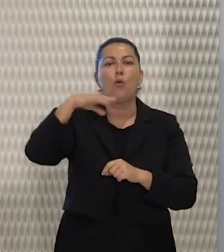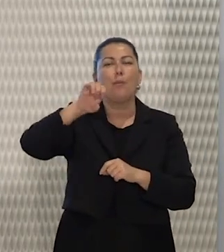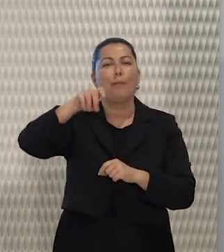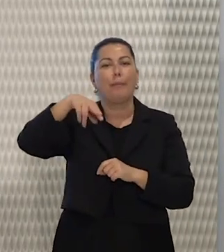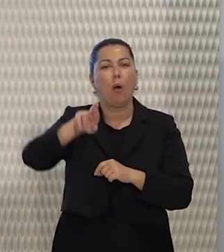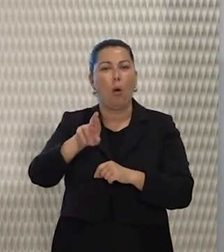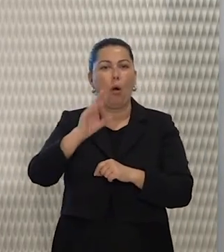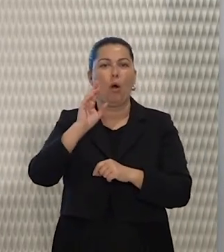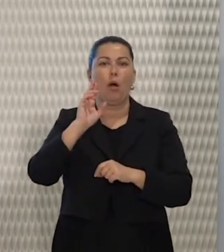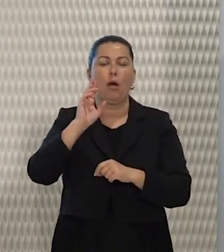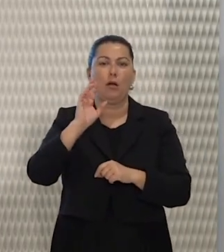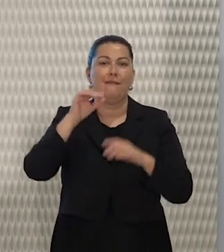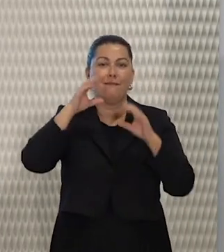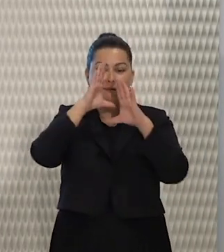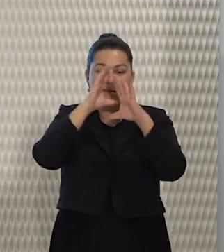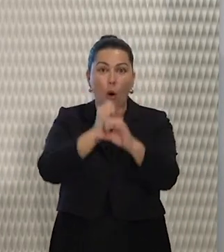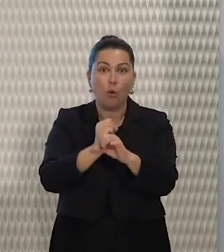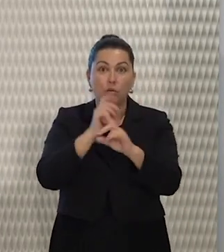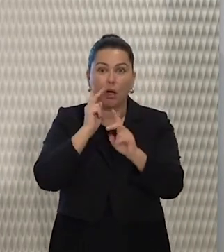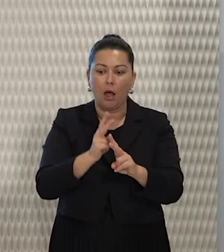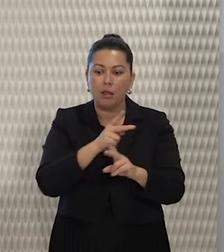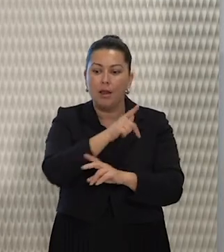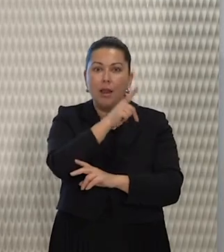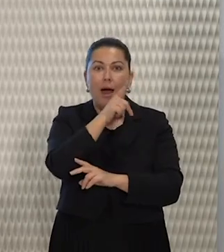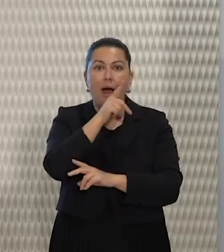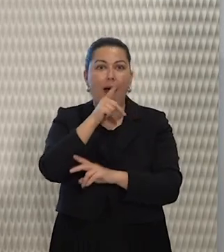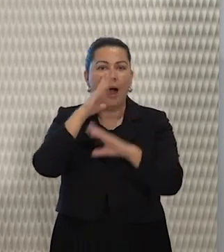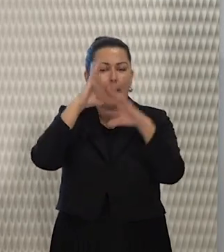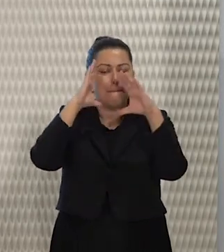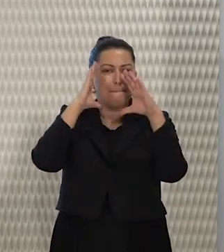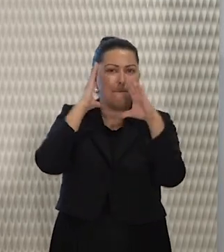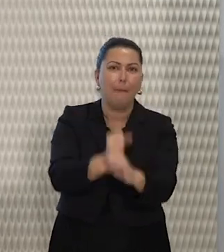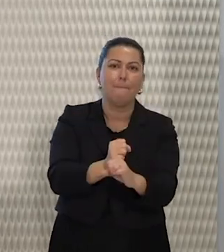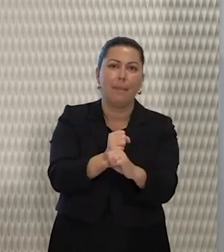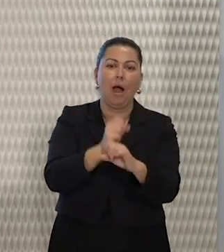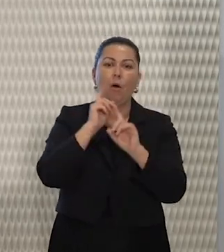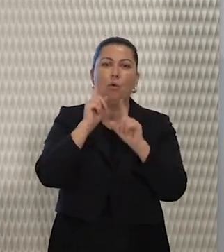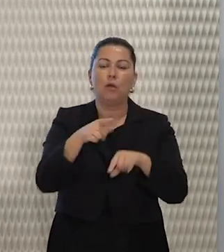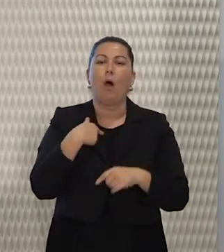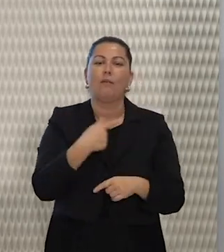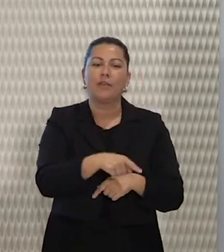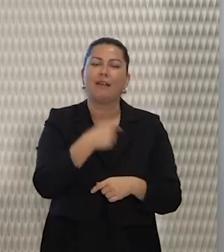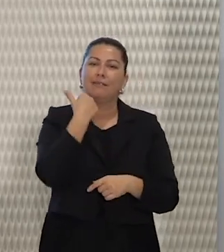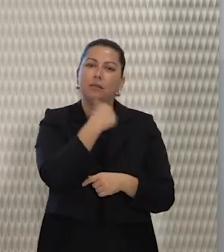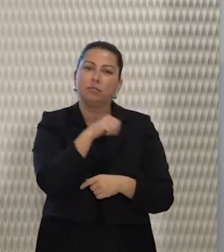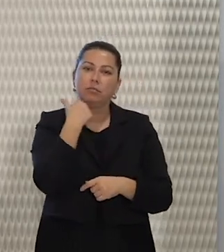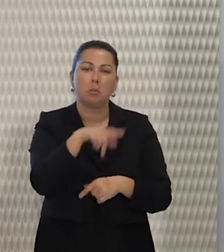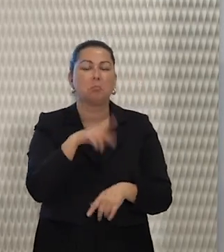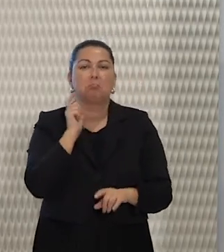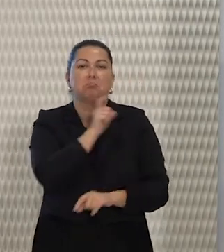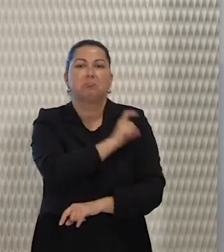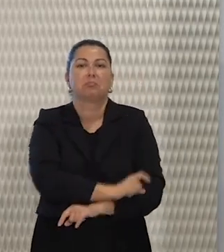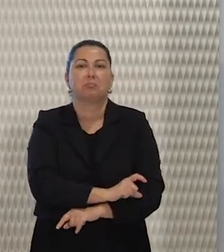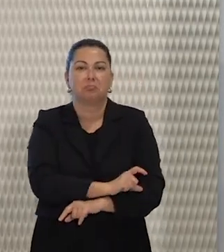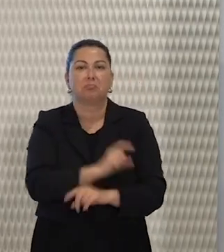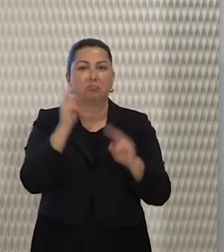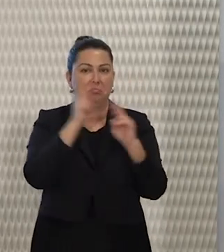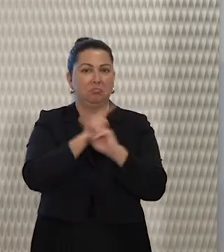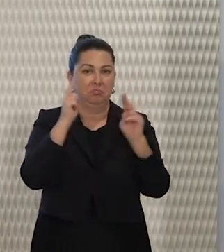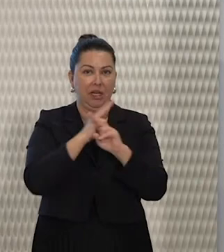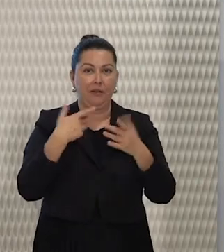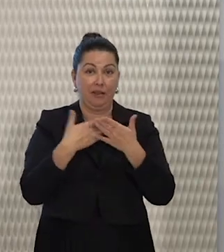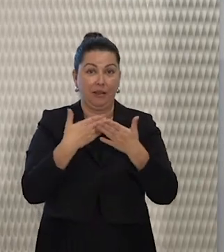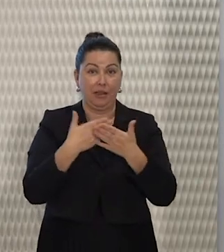sehr lange im Fokus bleiben und zusätzlich ist man auch noch sehr monotonieresistent. Das ist, was